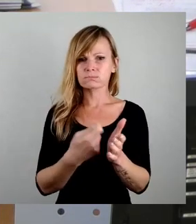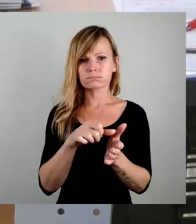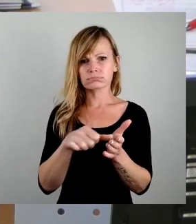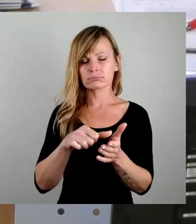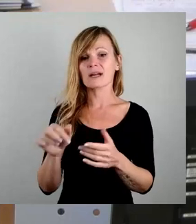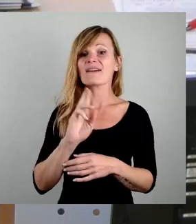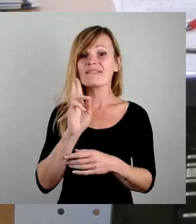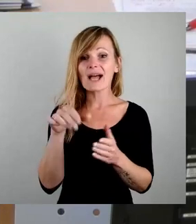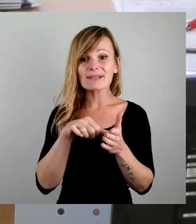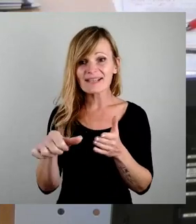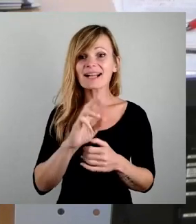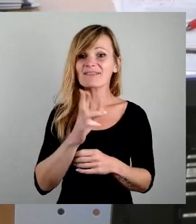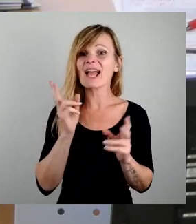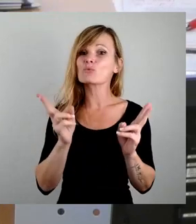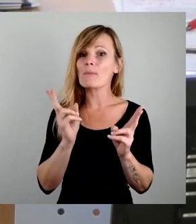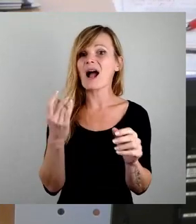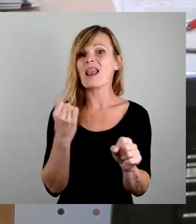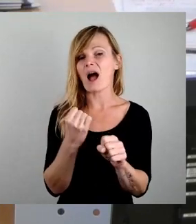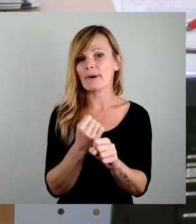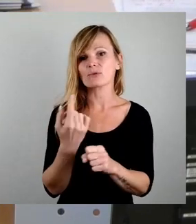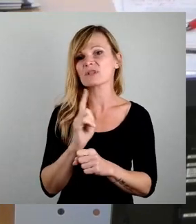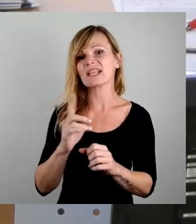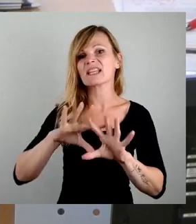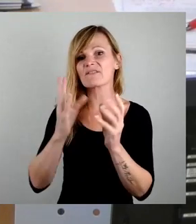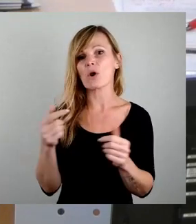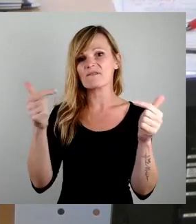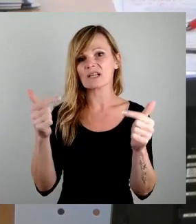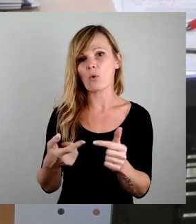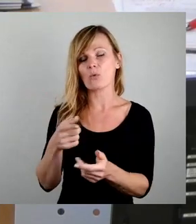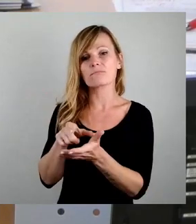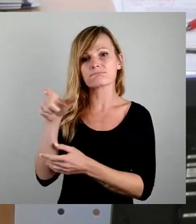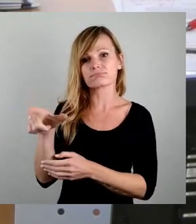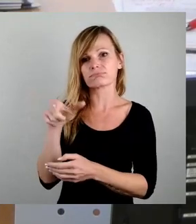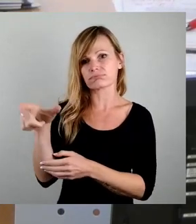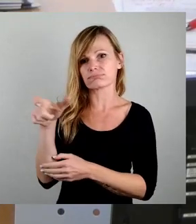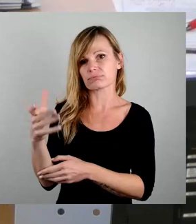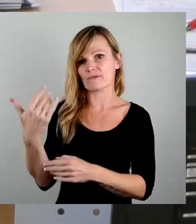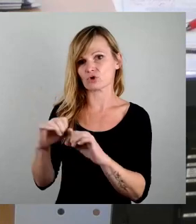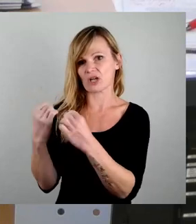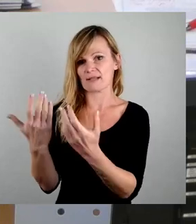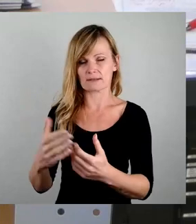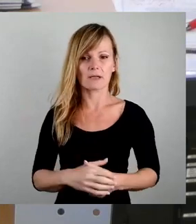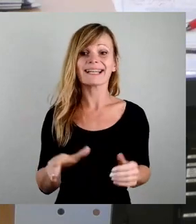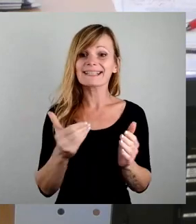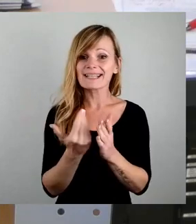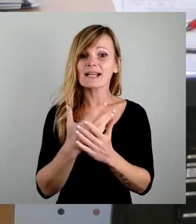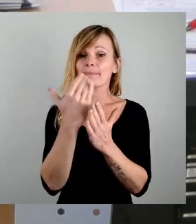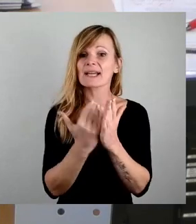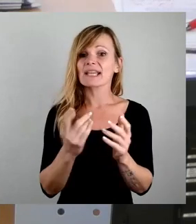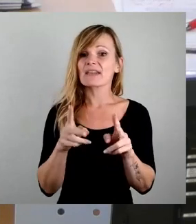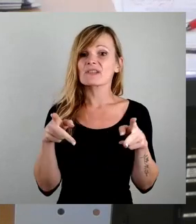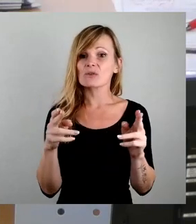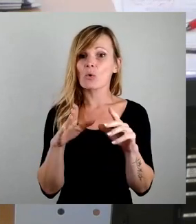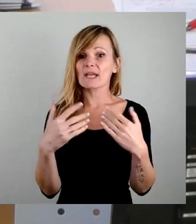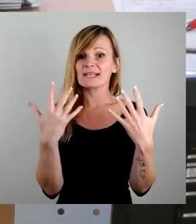geht und nie in der Vollversorgungsalimentierung steckt. Ja? Deswegen bitte nur Tarifzone 10, ja,